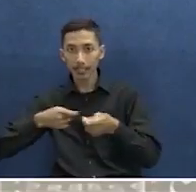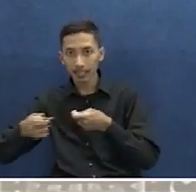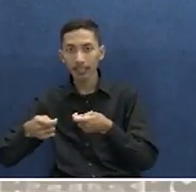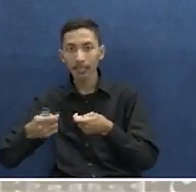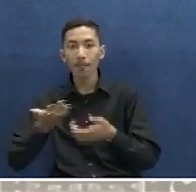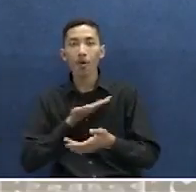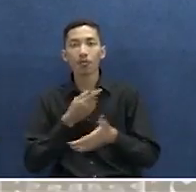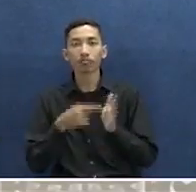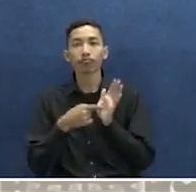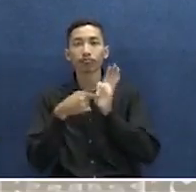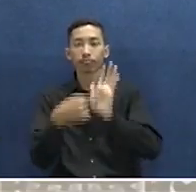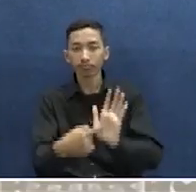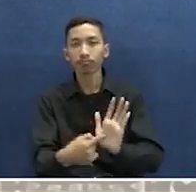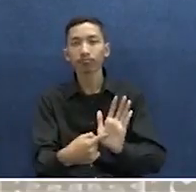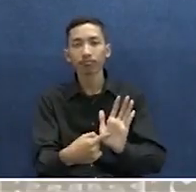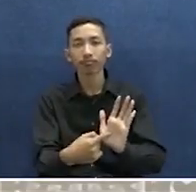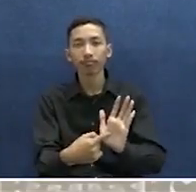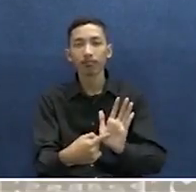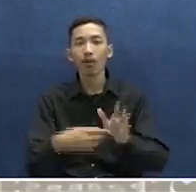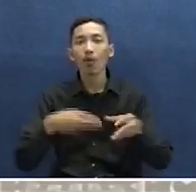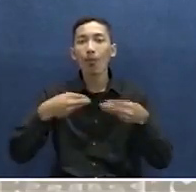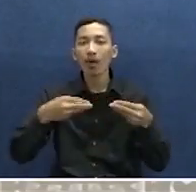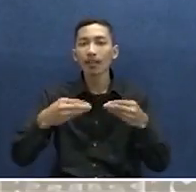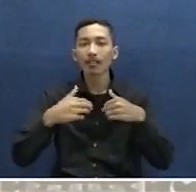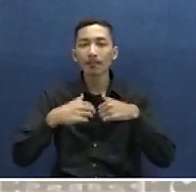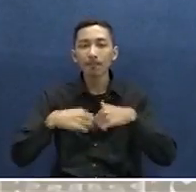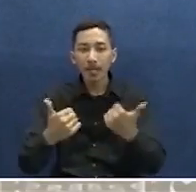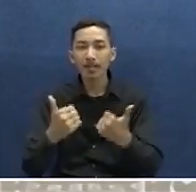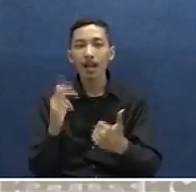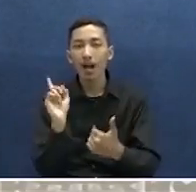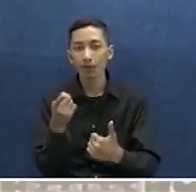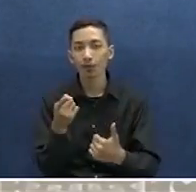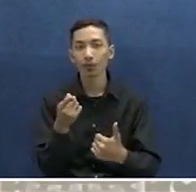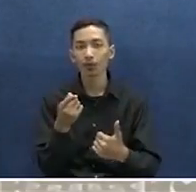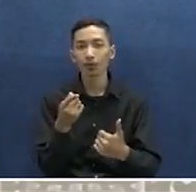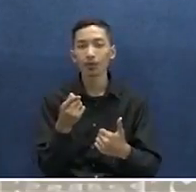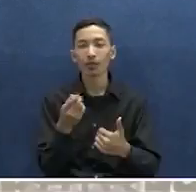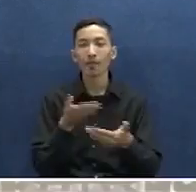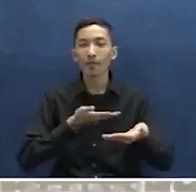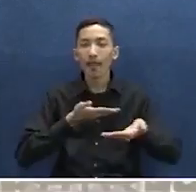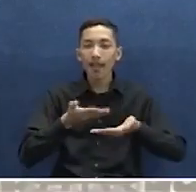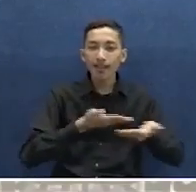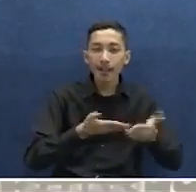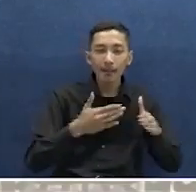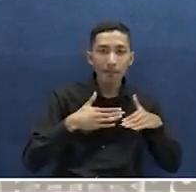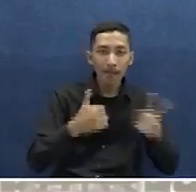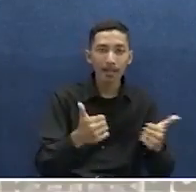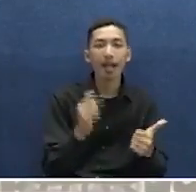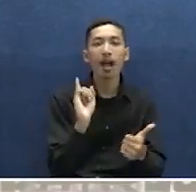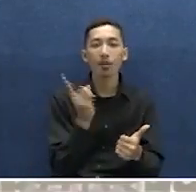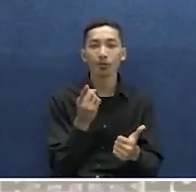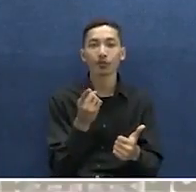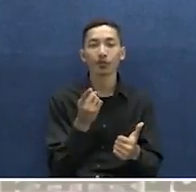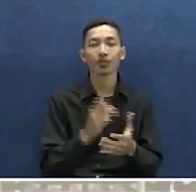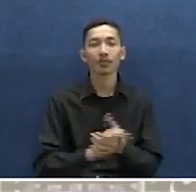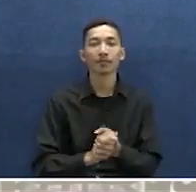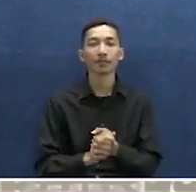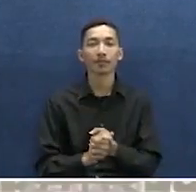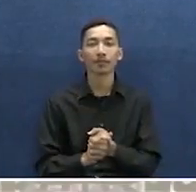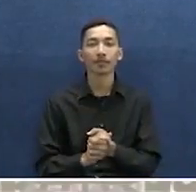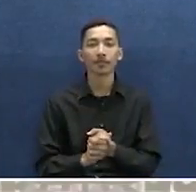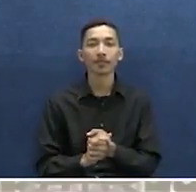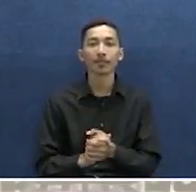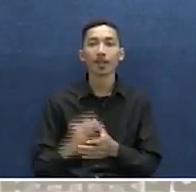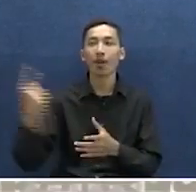hal yang terbaik kualitas harus terbaik siap is harus yang terbaik jadi enggak ada keraguan buat orang untuk mau